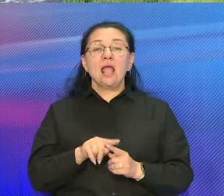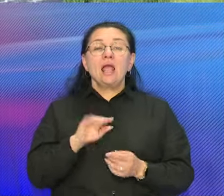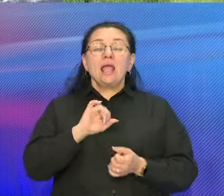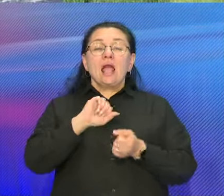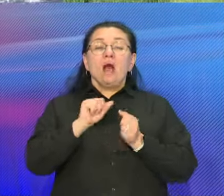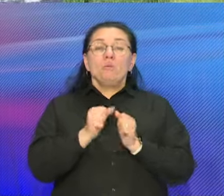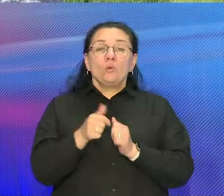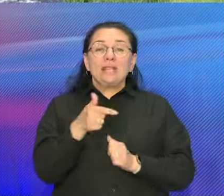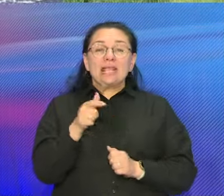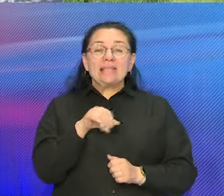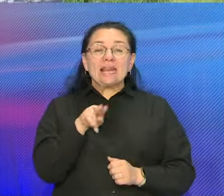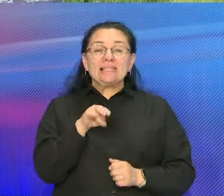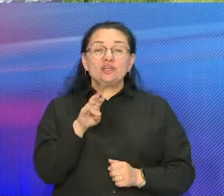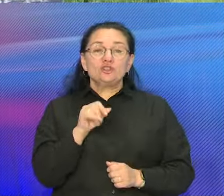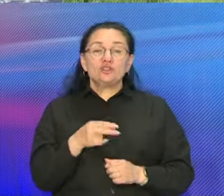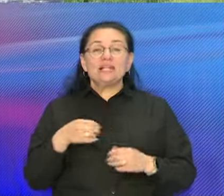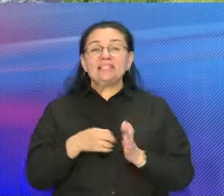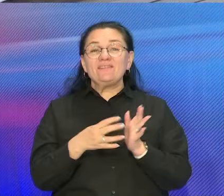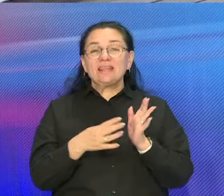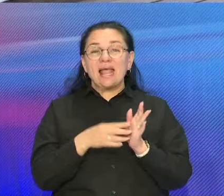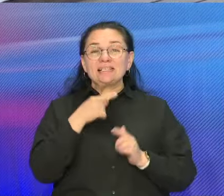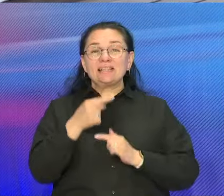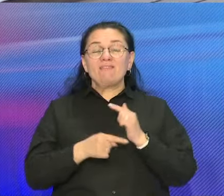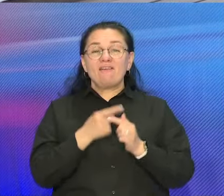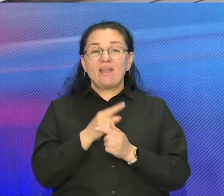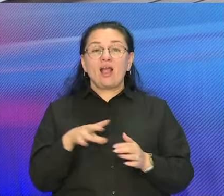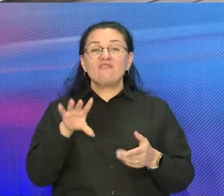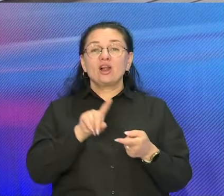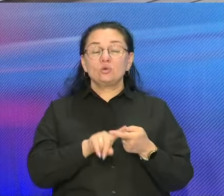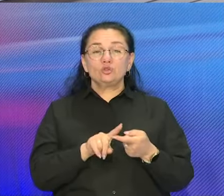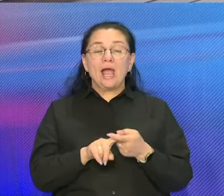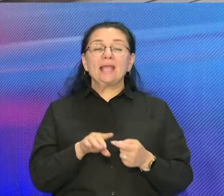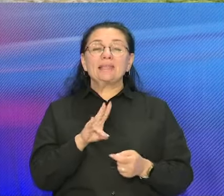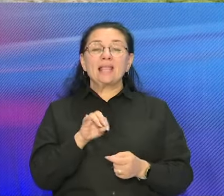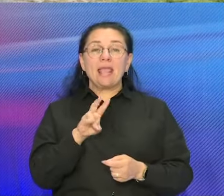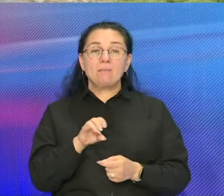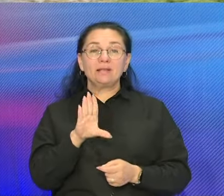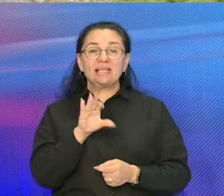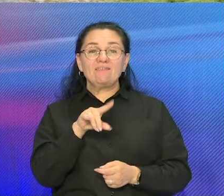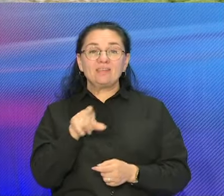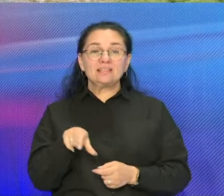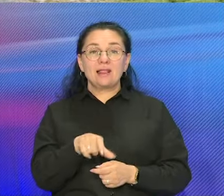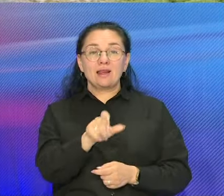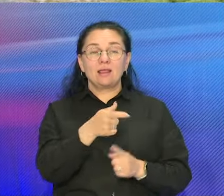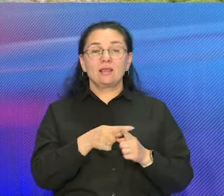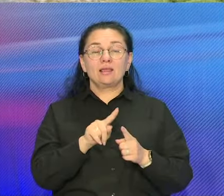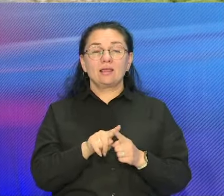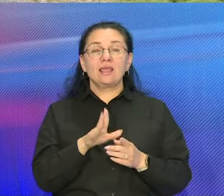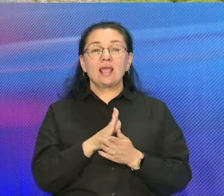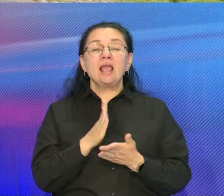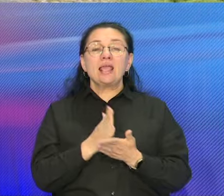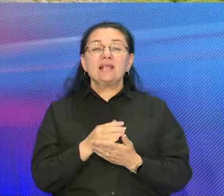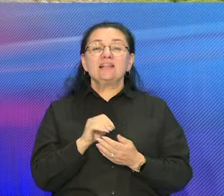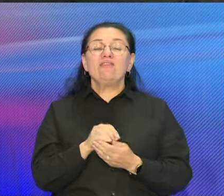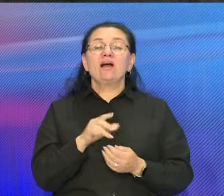гидротехнического дуэлицтва, 19-го стагодия, случая реки Ньоман и Вислу Ягода уже неазвыше 100 километров, и месте сайон у